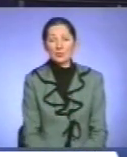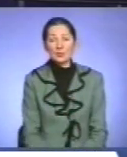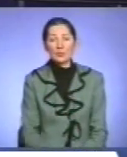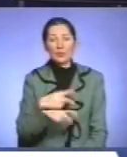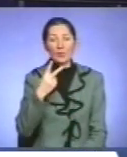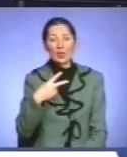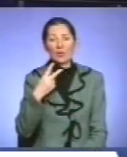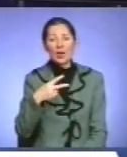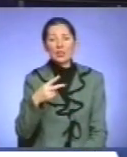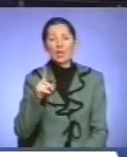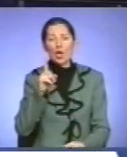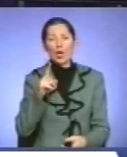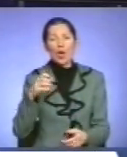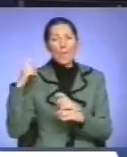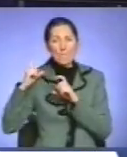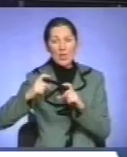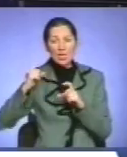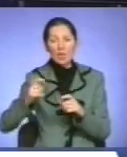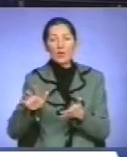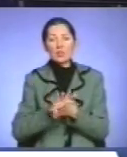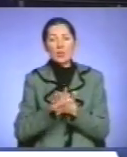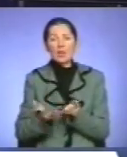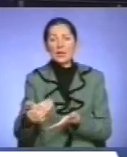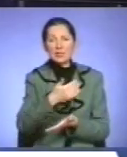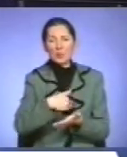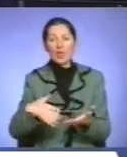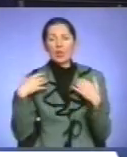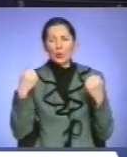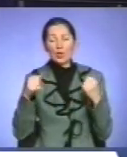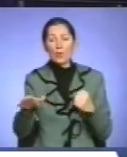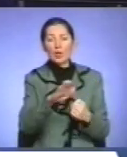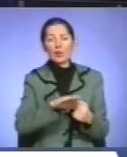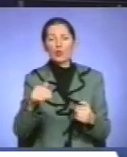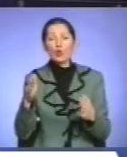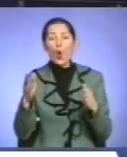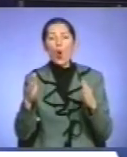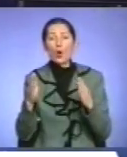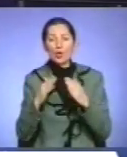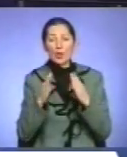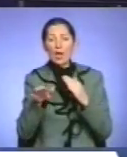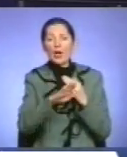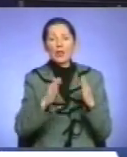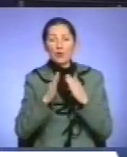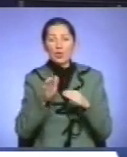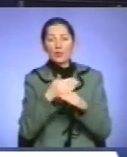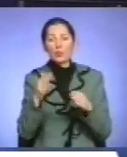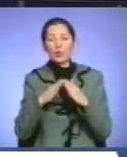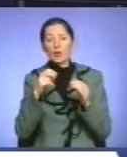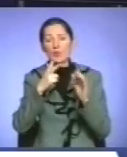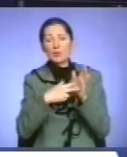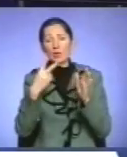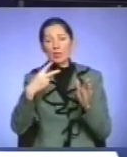20 столітрових мішків сміття зібрали на спортивному майданчику, що у дворі між будинками 18 та 20 по вулиці Руській